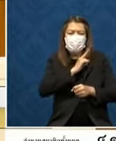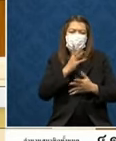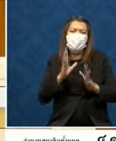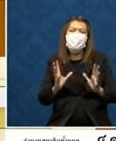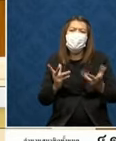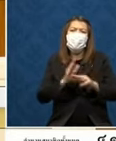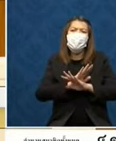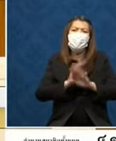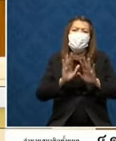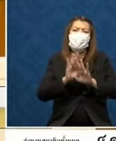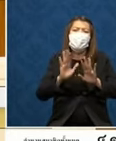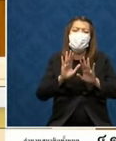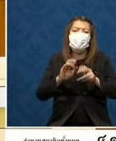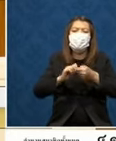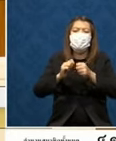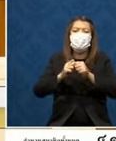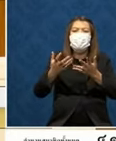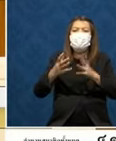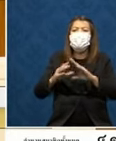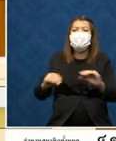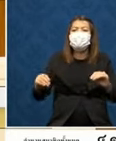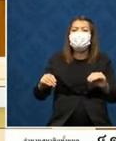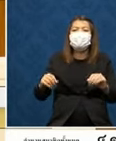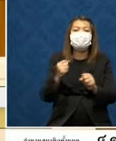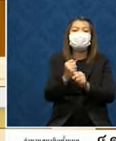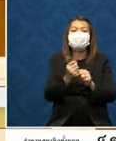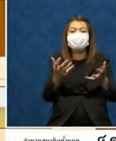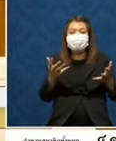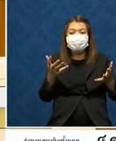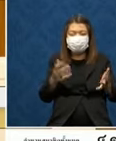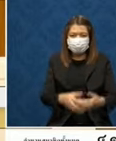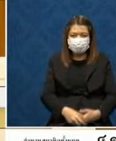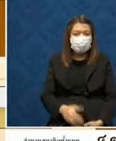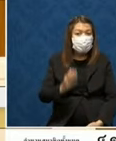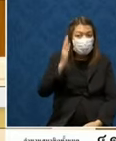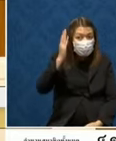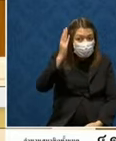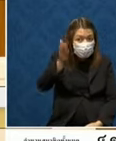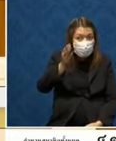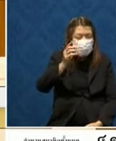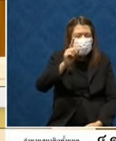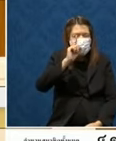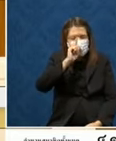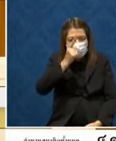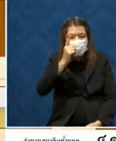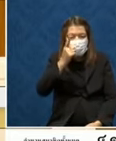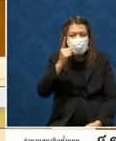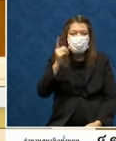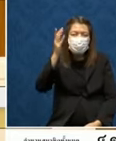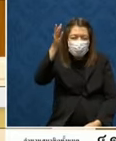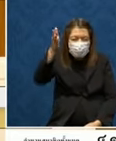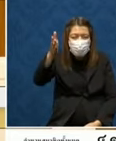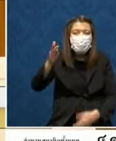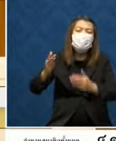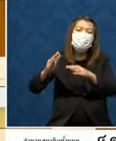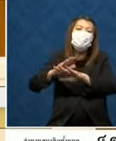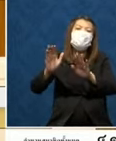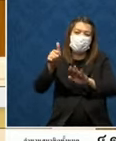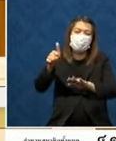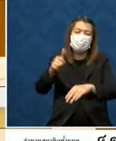มันเลิกไม่มีปัญหาแล้วมันก็ไม่ต้องไปทำนะวันหน้าถ้ามันไม่มีปัญหาก็ยกเลิกได้วันหน้านะครับ